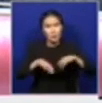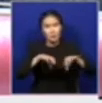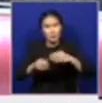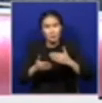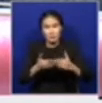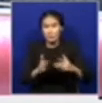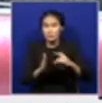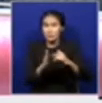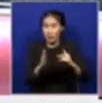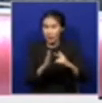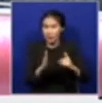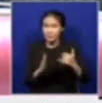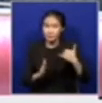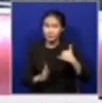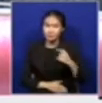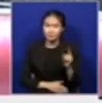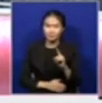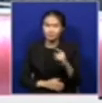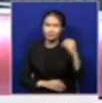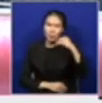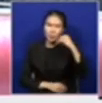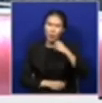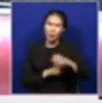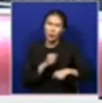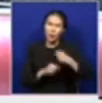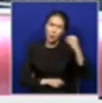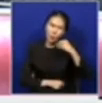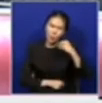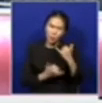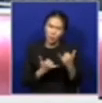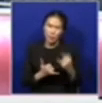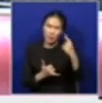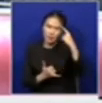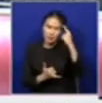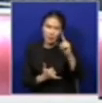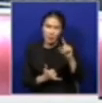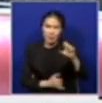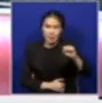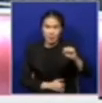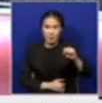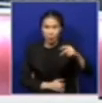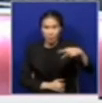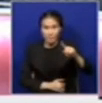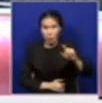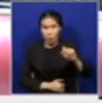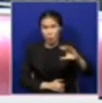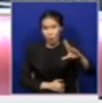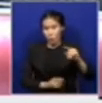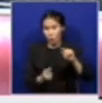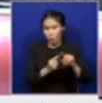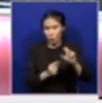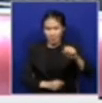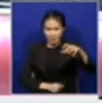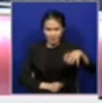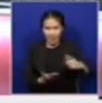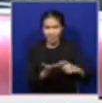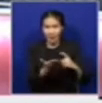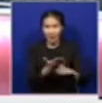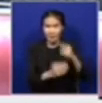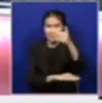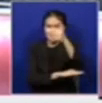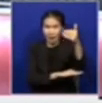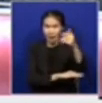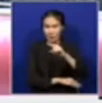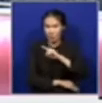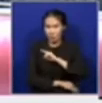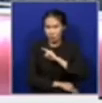าซึ่งทุกวันนี้นะครับสำนักงานสปสช.หรือหลักประกันสุขภาพแห่งชาติเป็นผู้มีหน้าที่ใน